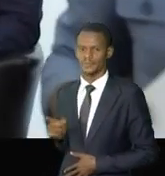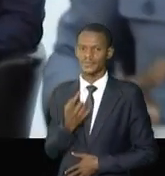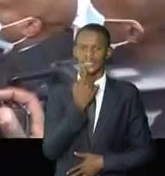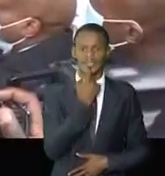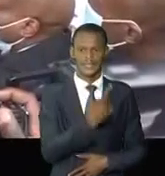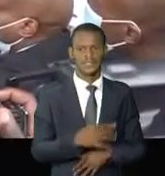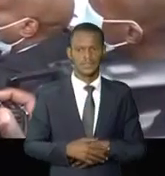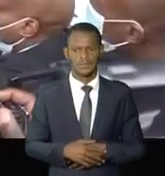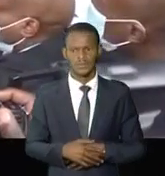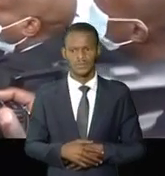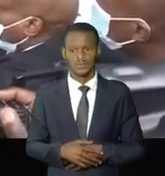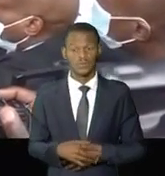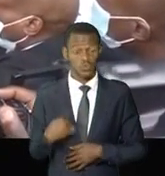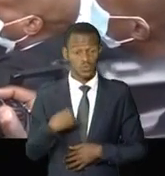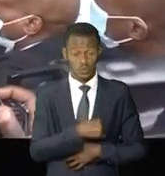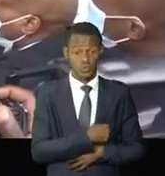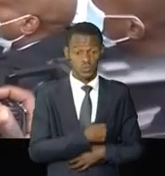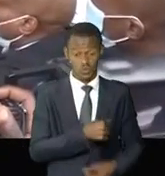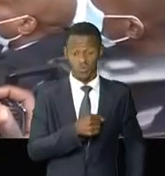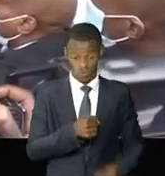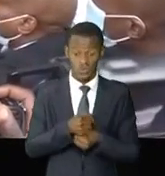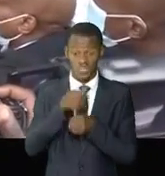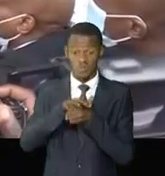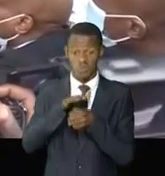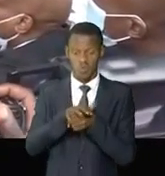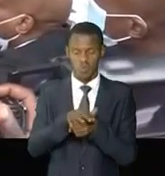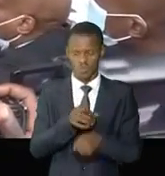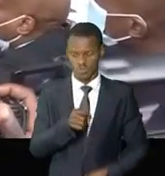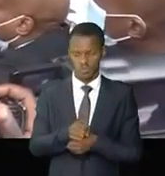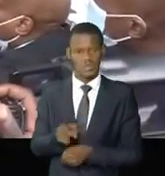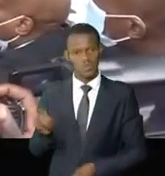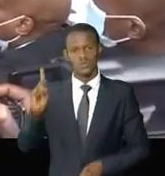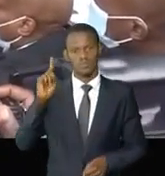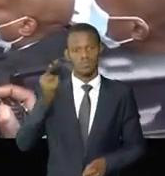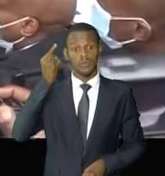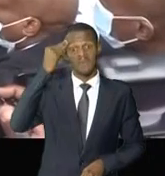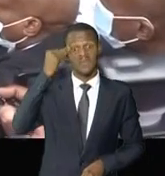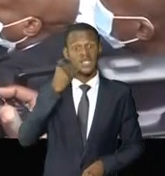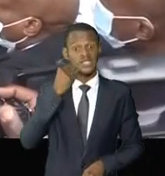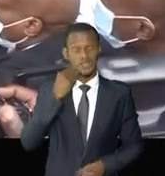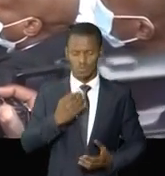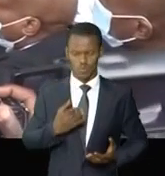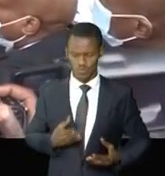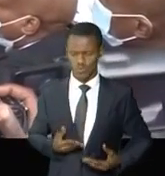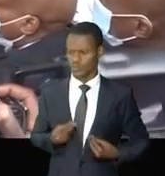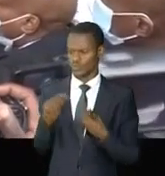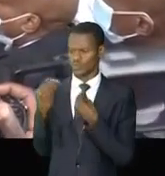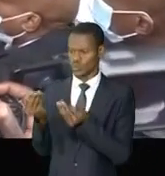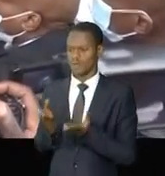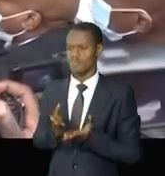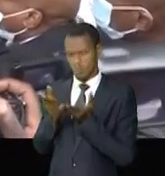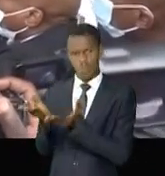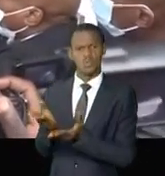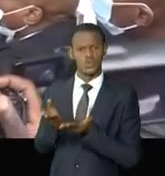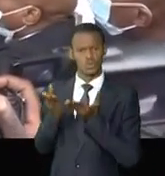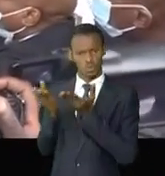faire des propositions concrètes, pratiques, afin que ces propositions-là puissent avoir un impact